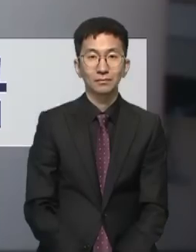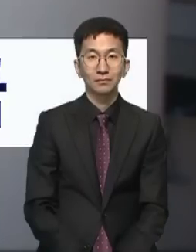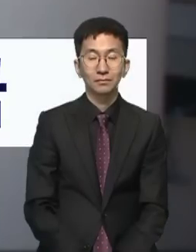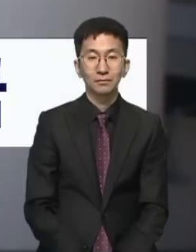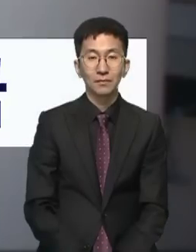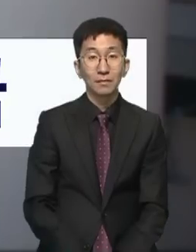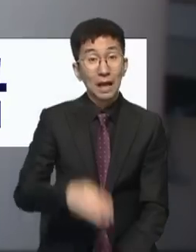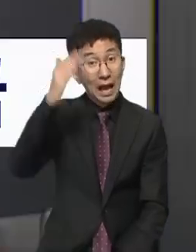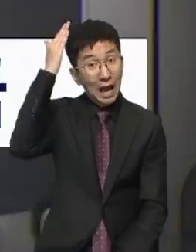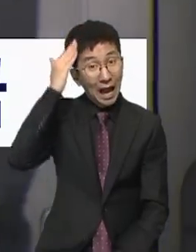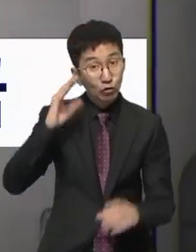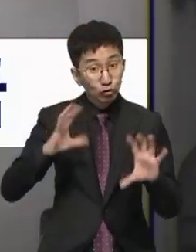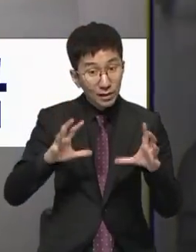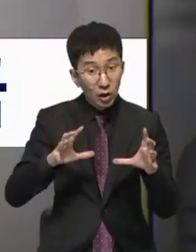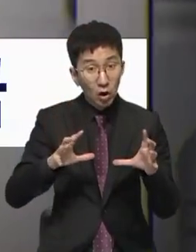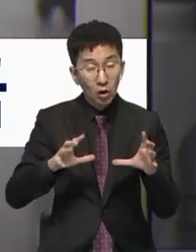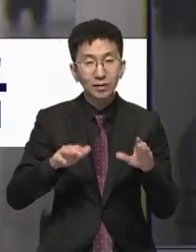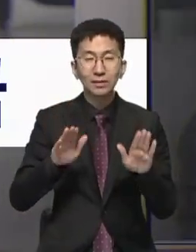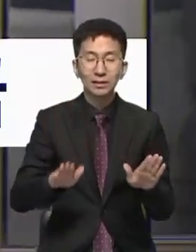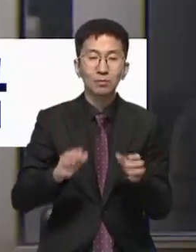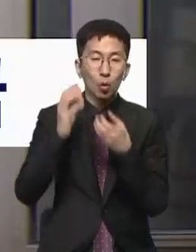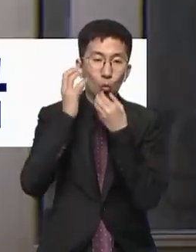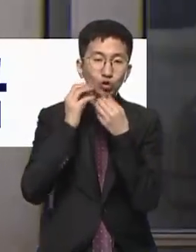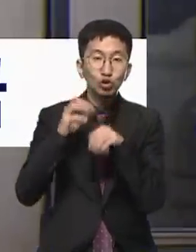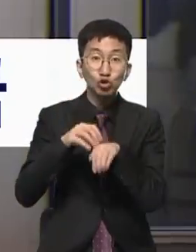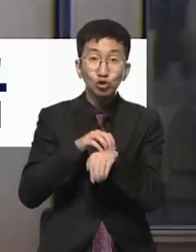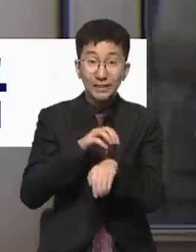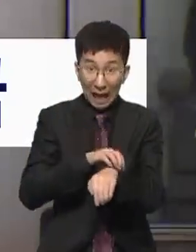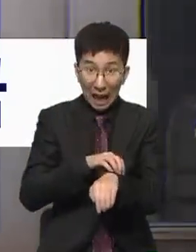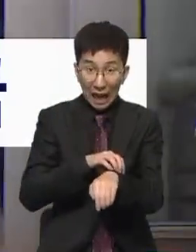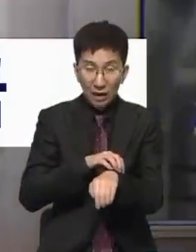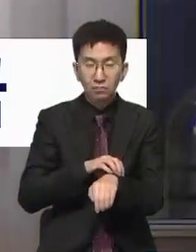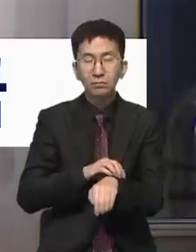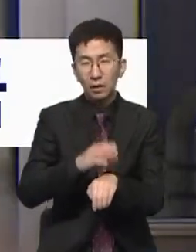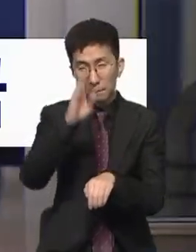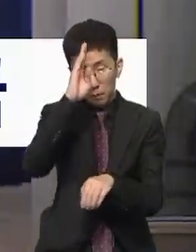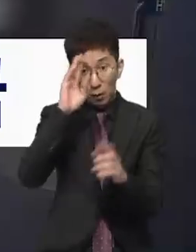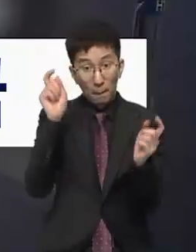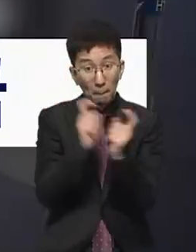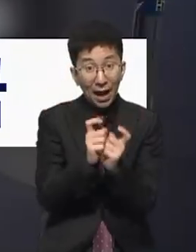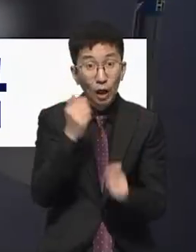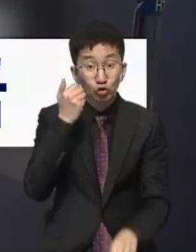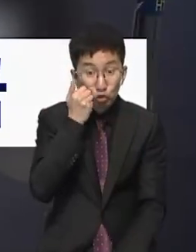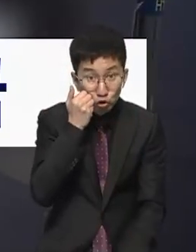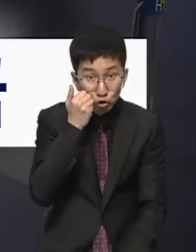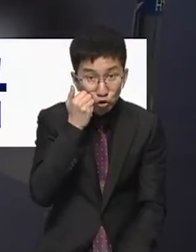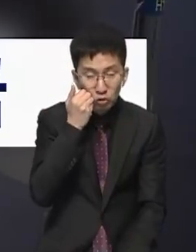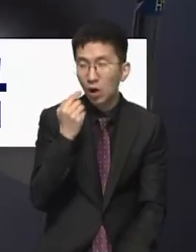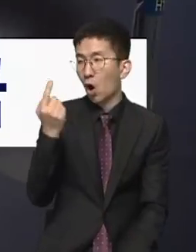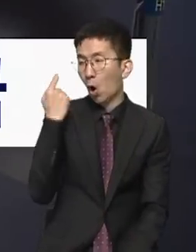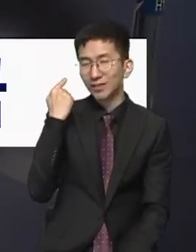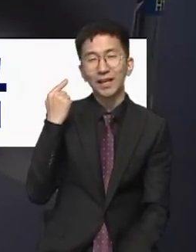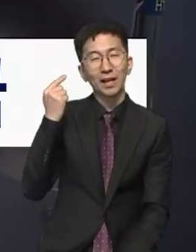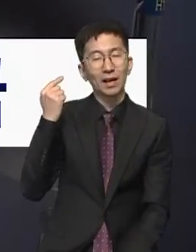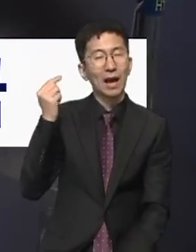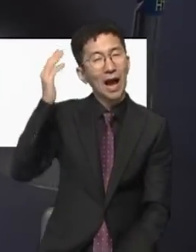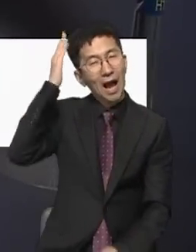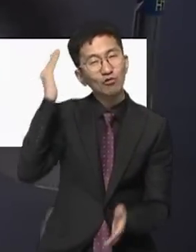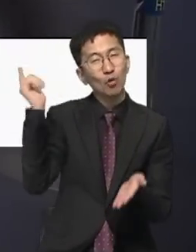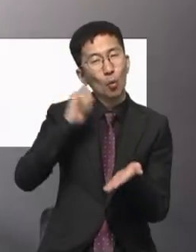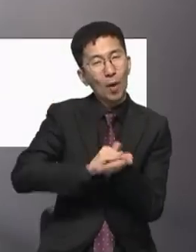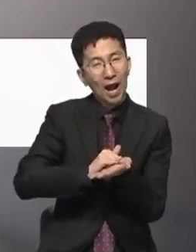국내사 처음으로 원숭이 두창 확진 판정을 받은 사람은 어제 욱 독일에서 입국한 30대 우리 국민 입니다